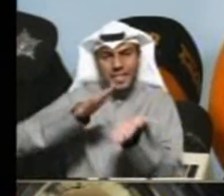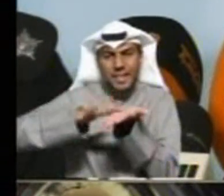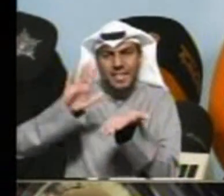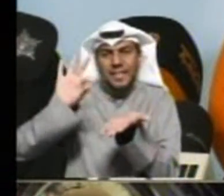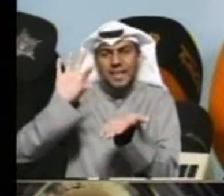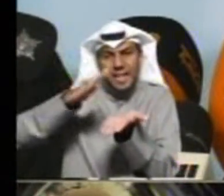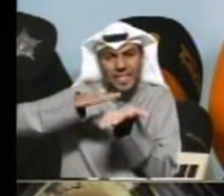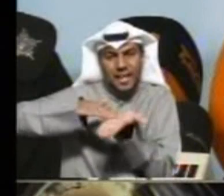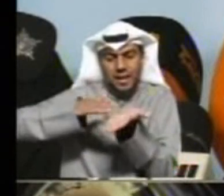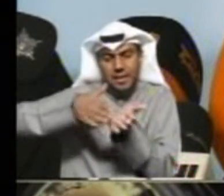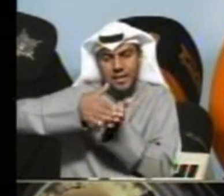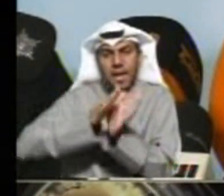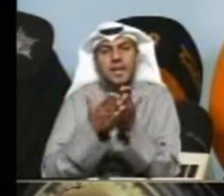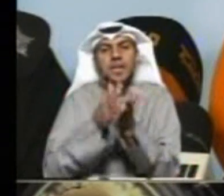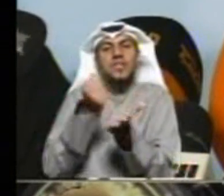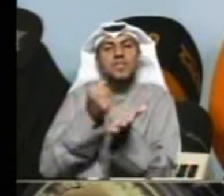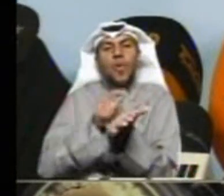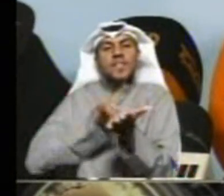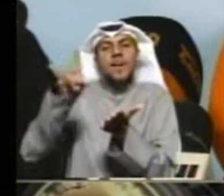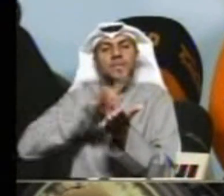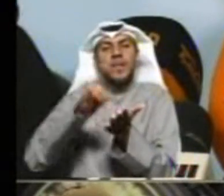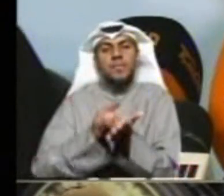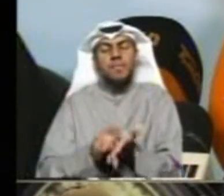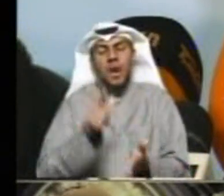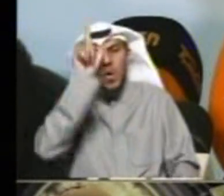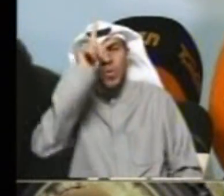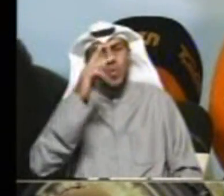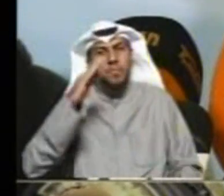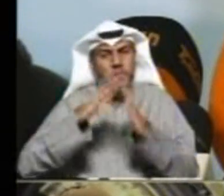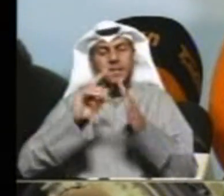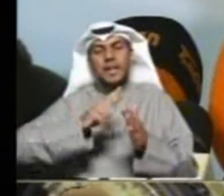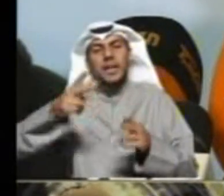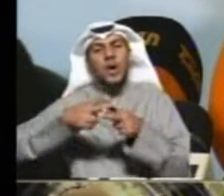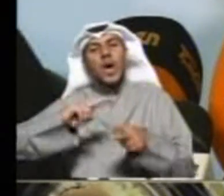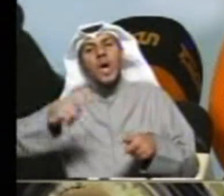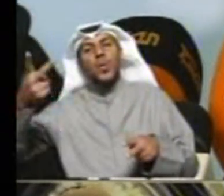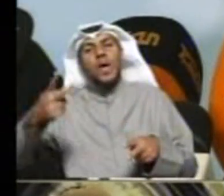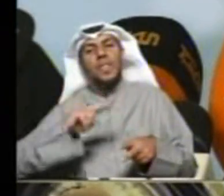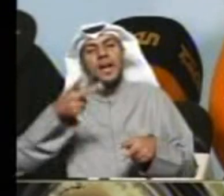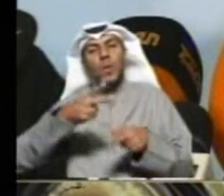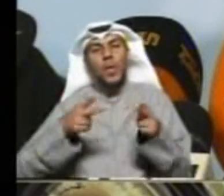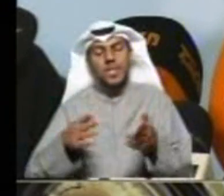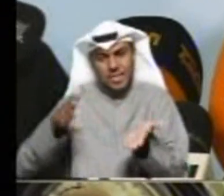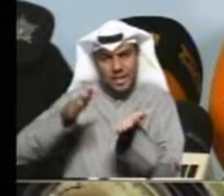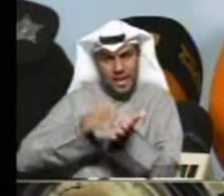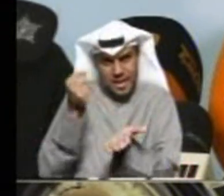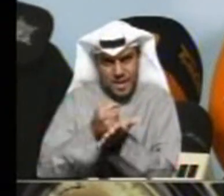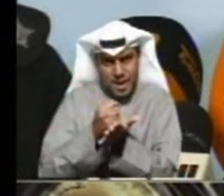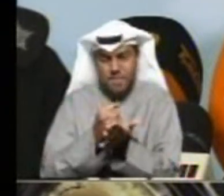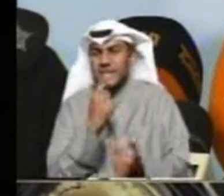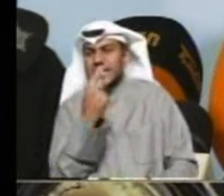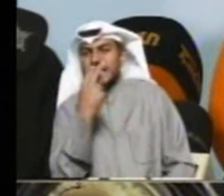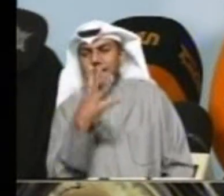الإقامة العادية والاستعاضة عنه بالبطاقة المدنية التي تصدرها الهيئة العامة للمعلومات المدنية،